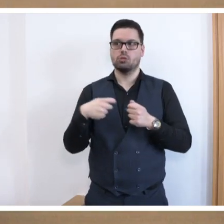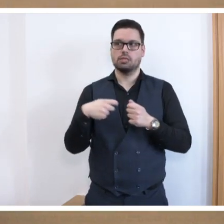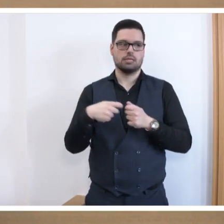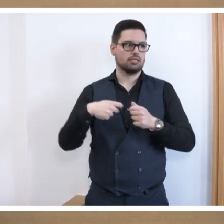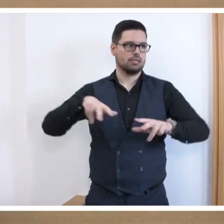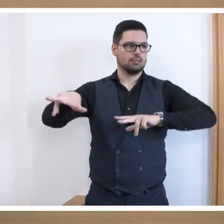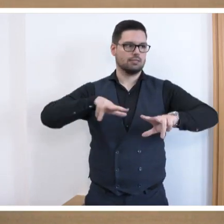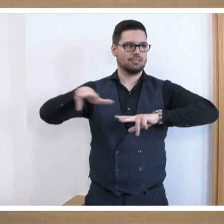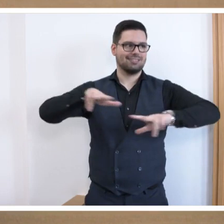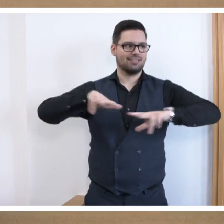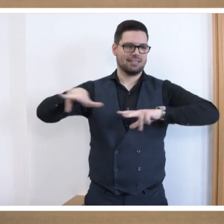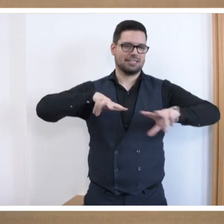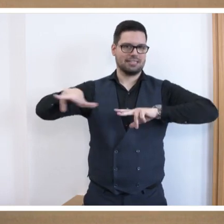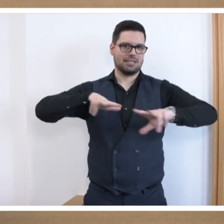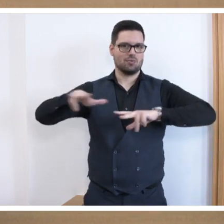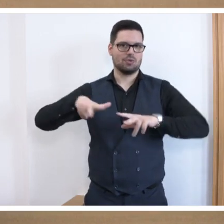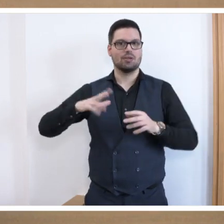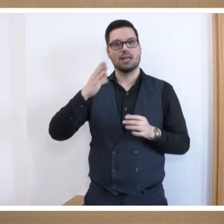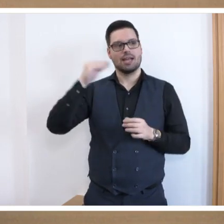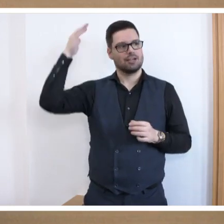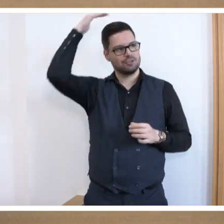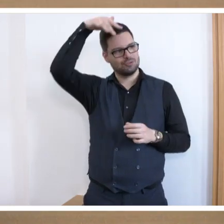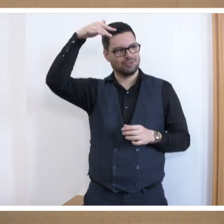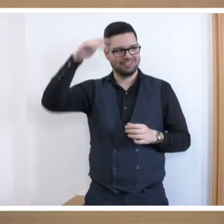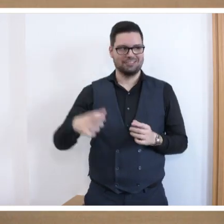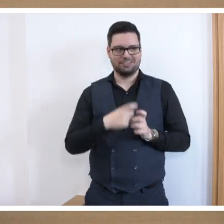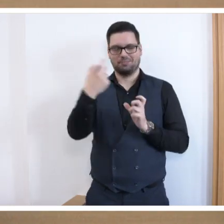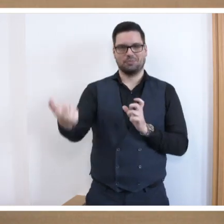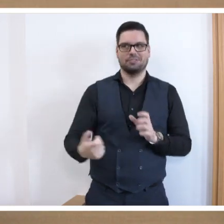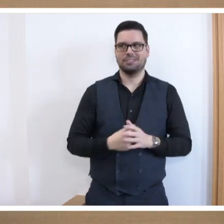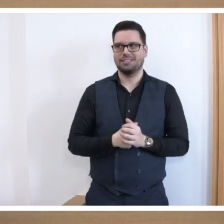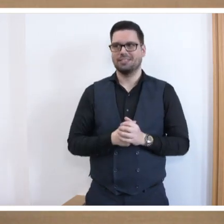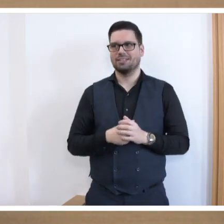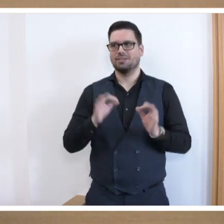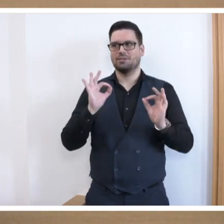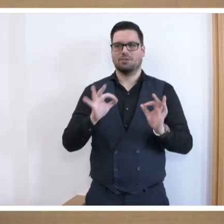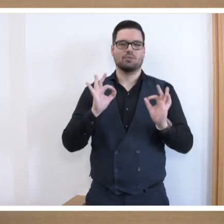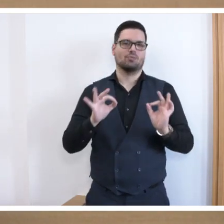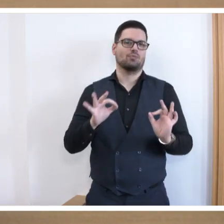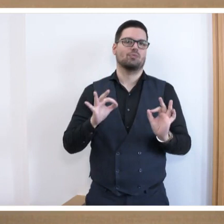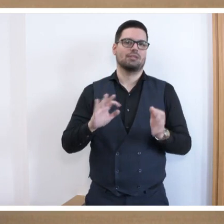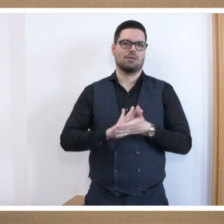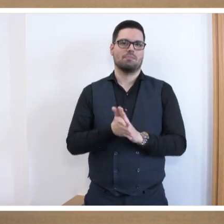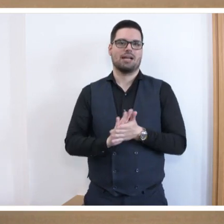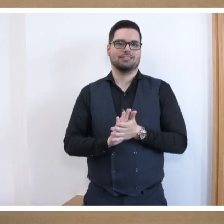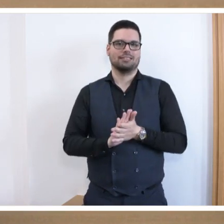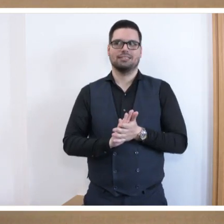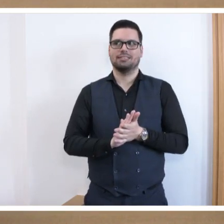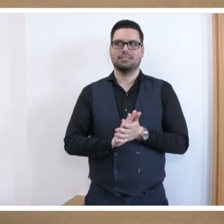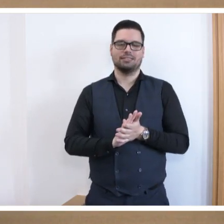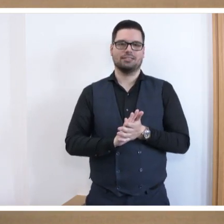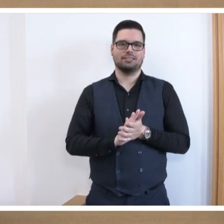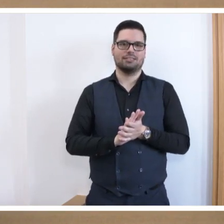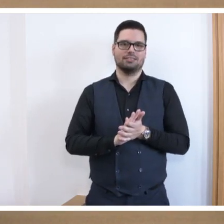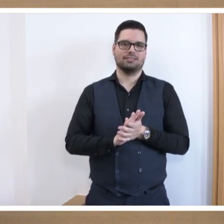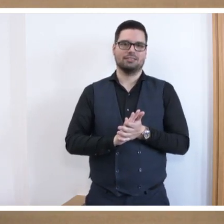Olaf Scholz war in Saarbrücken und ich darf gerne zitieren, man habe ja eine gute Praxis der Solidarität. Und daraus lese ich